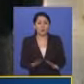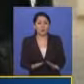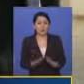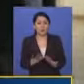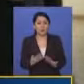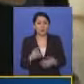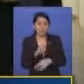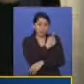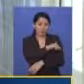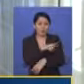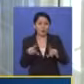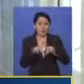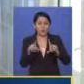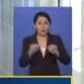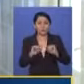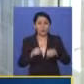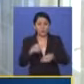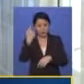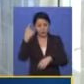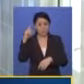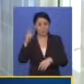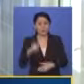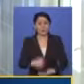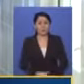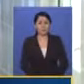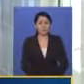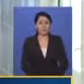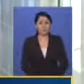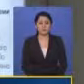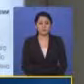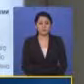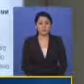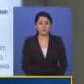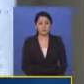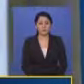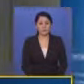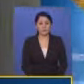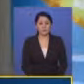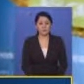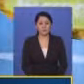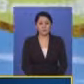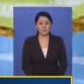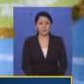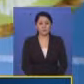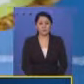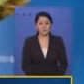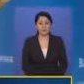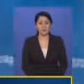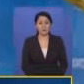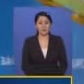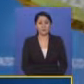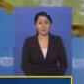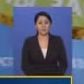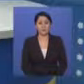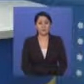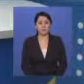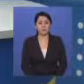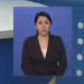бойынша емханаға жүгіну арқылы ала алады. Аманжол Нұртазин, Жансая Қайыпова, Тамерлан Тілеубаев, Райымбек Бегужаев, жаңалықтар